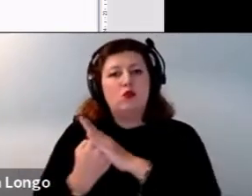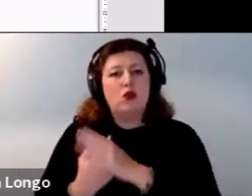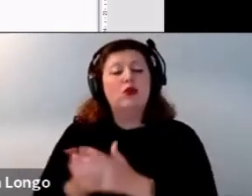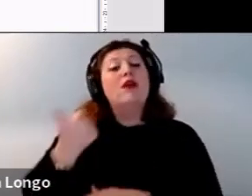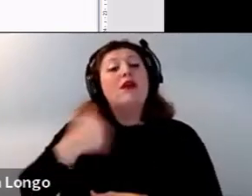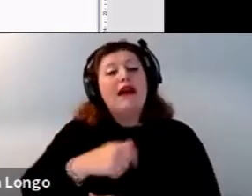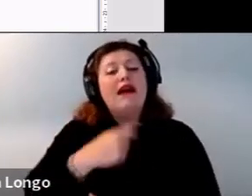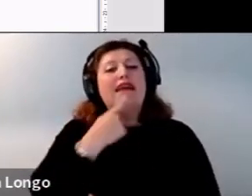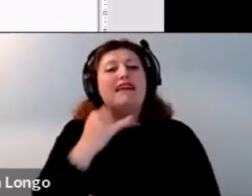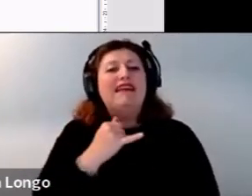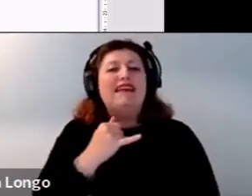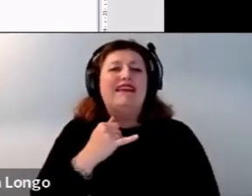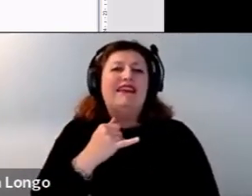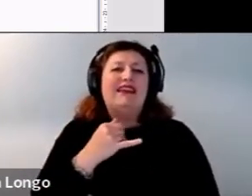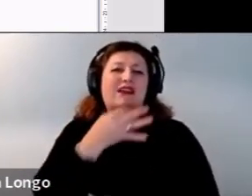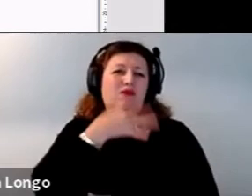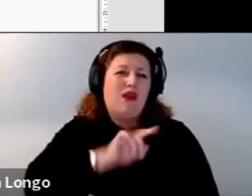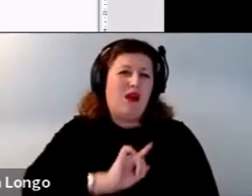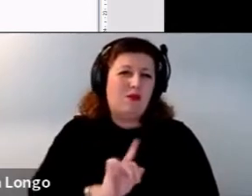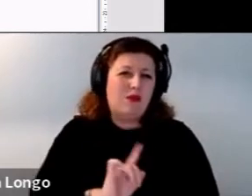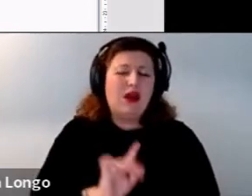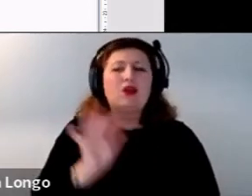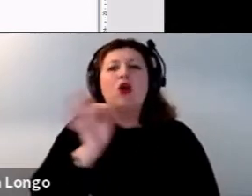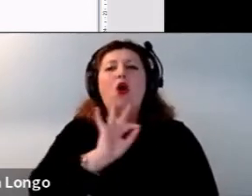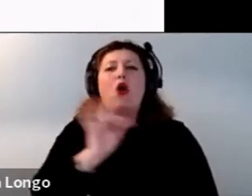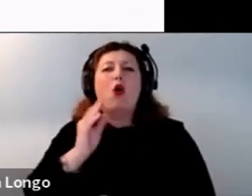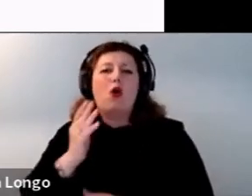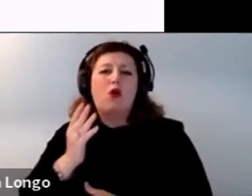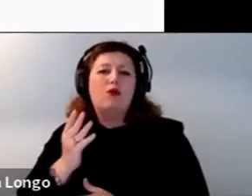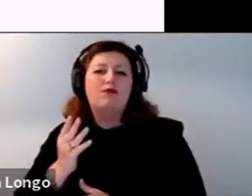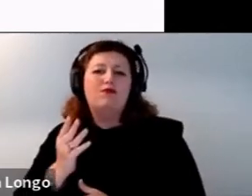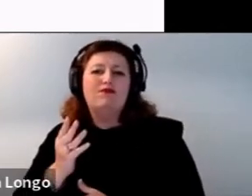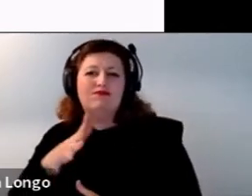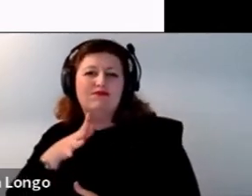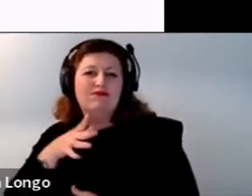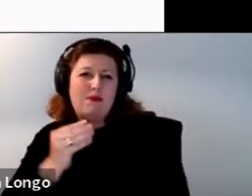diritto all'educazione ed all'avviamento professionale.